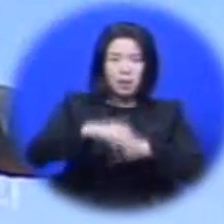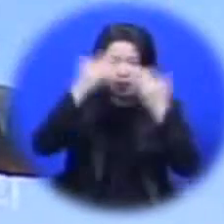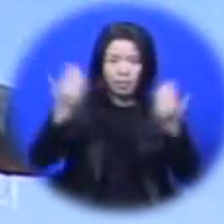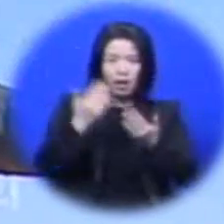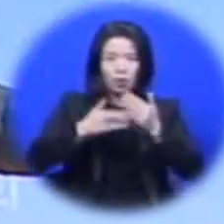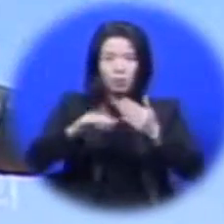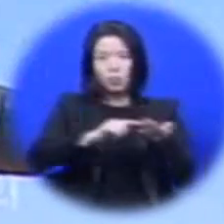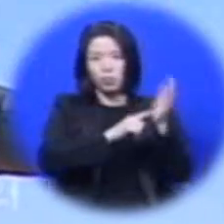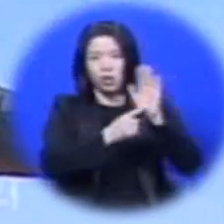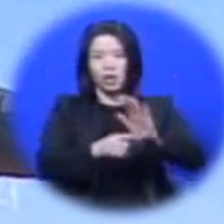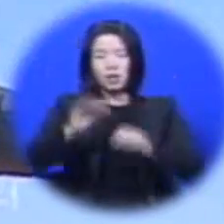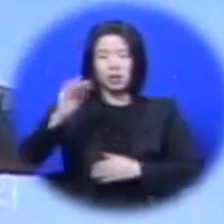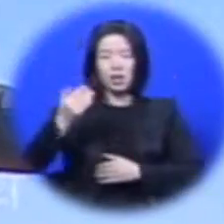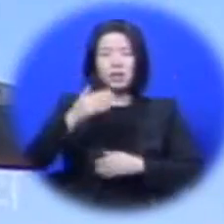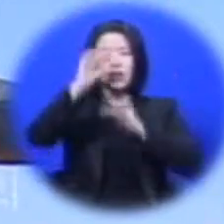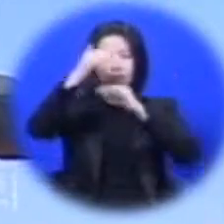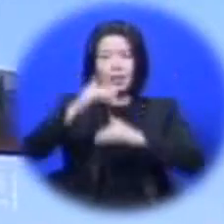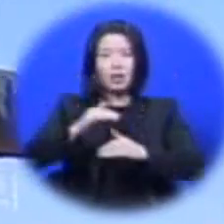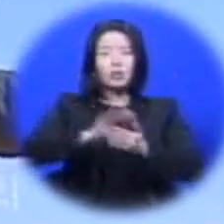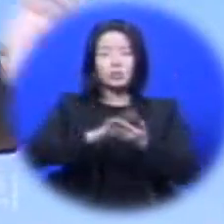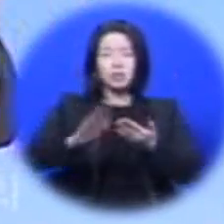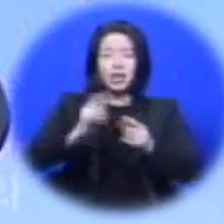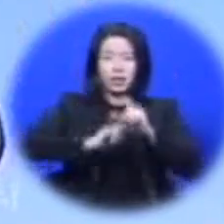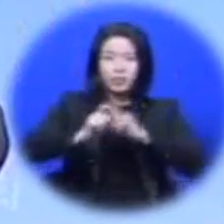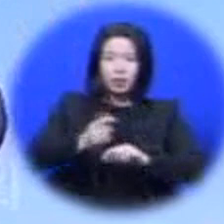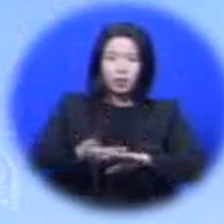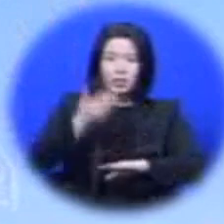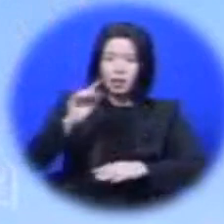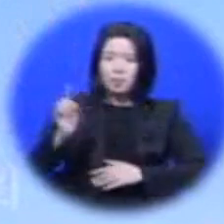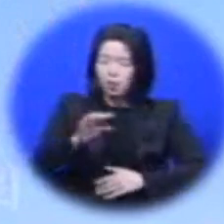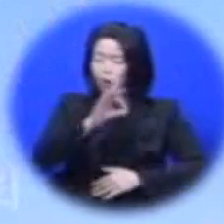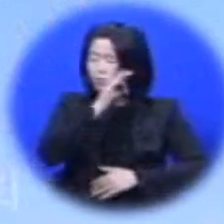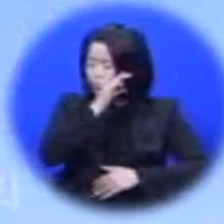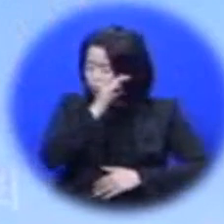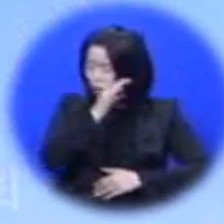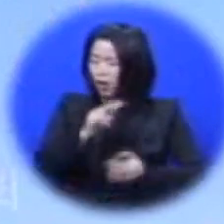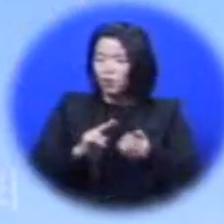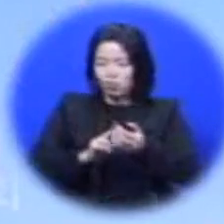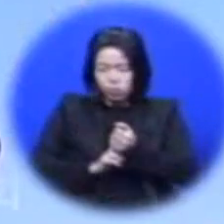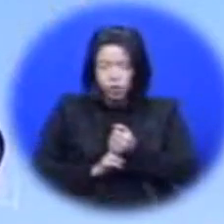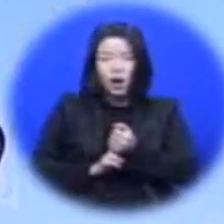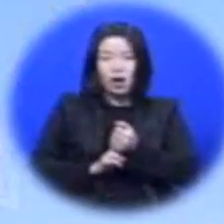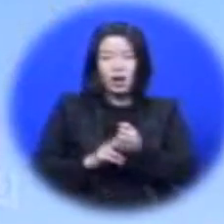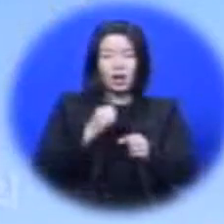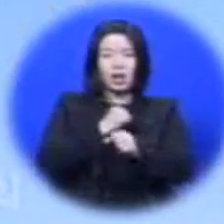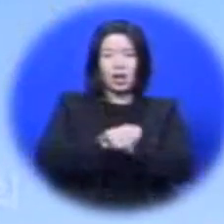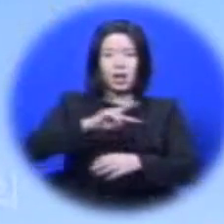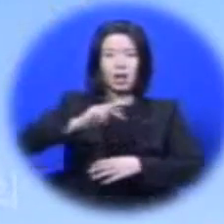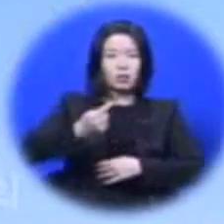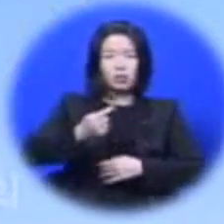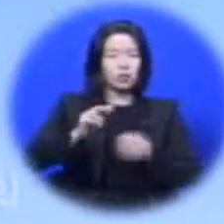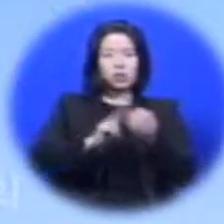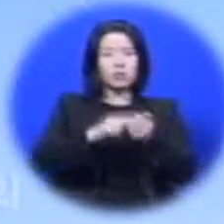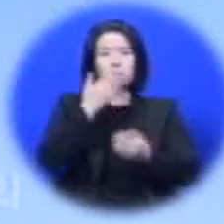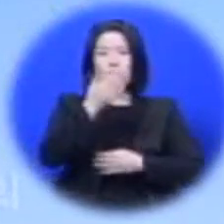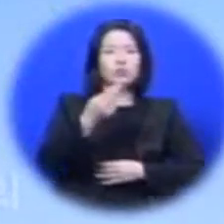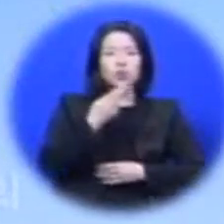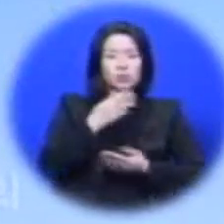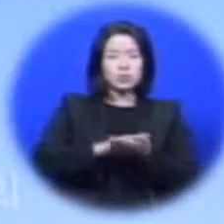공개된 내용입니다. 더 이상 뭘 부끄럽다, 숨긴다, 감춘다고 해서 될 수 있는 상황도